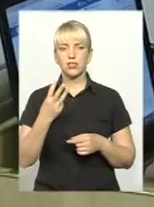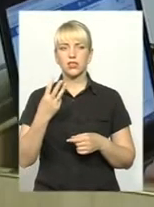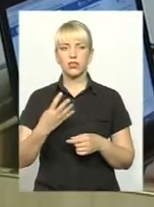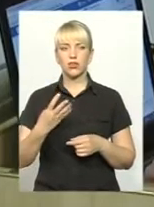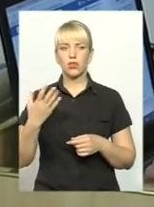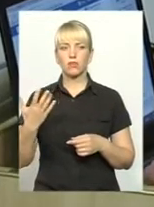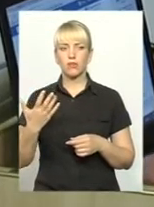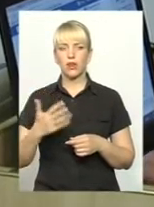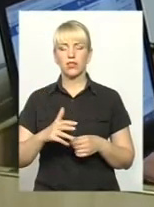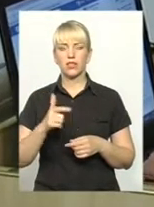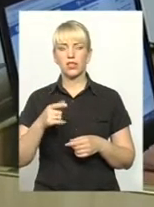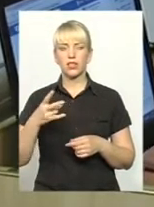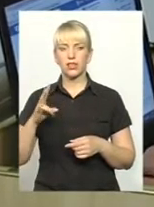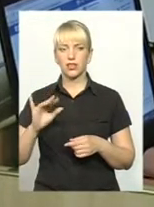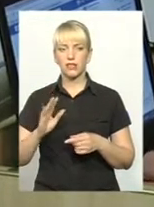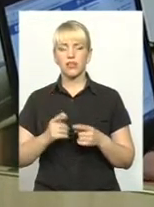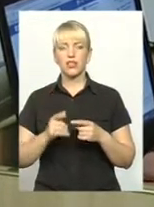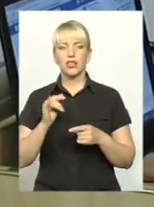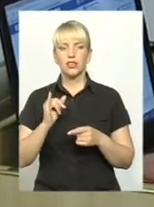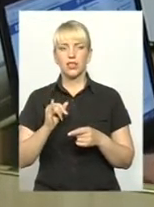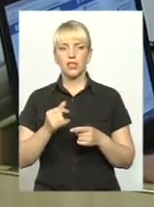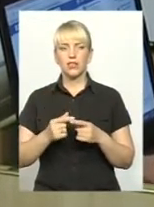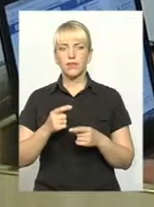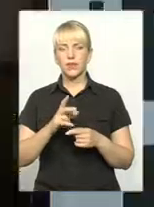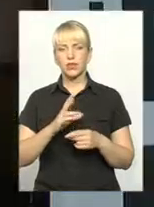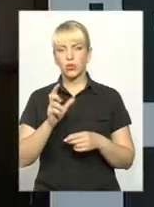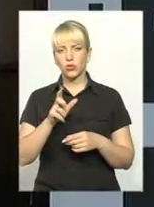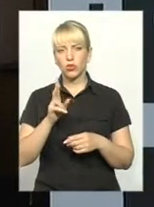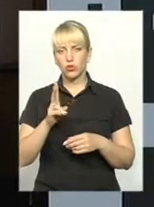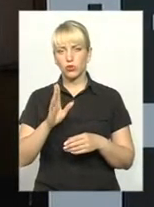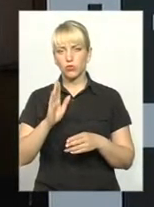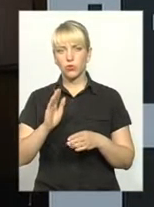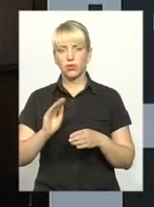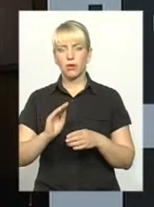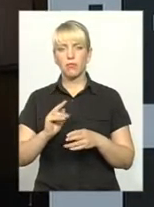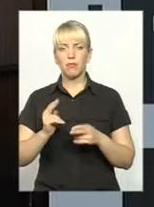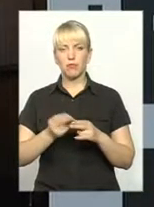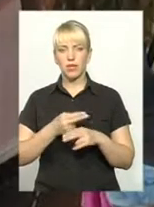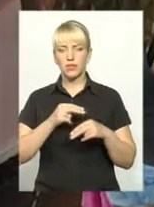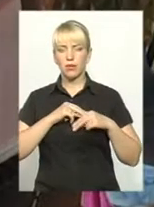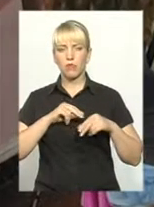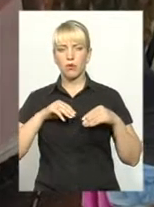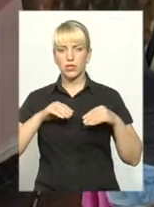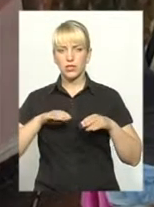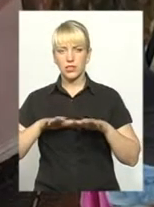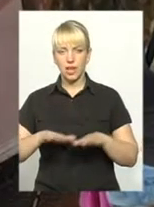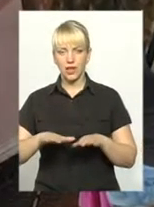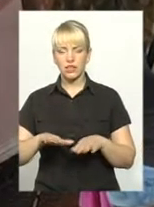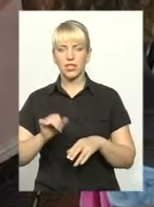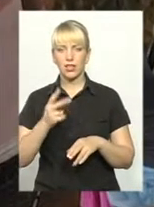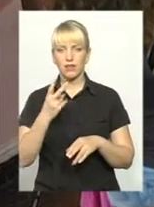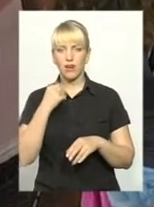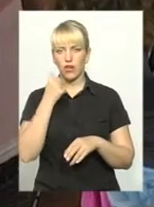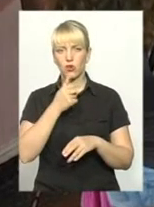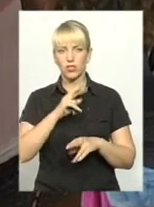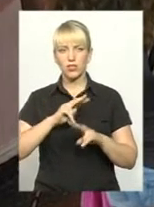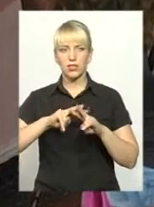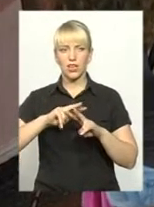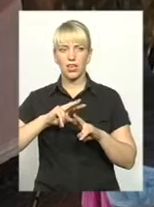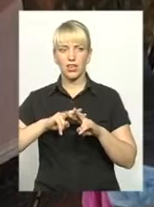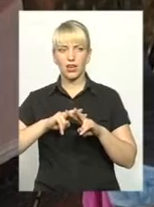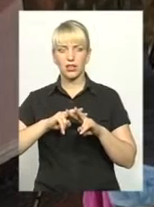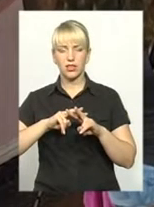тисяч гривень, йому світитиме не лише відсторонення від посади, а й 2 роки за ґратами. Це, скажімо, створення таких правил,